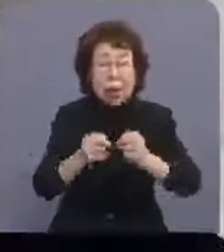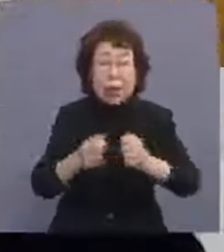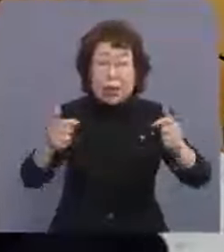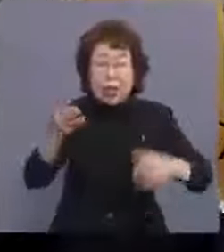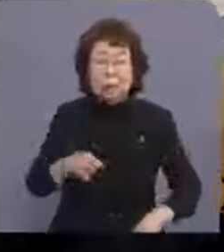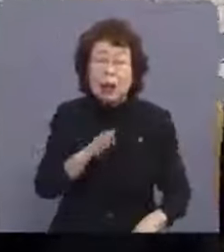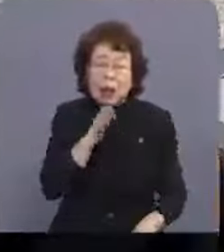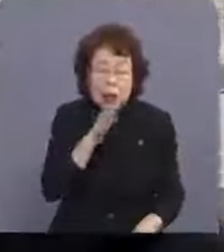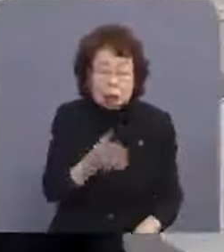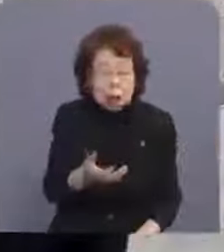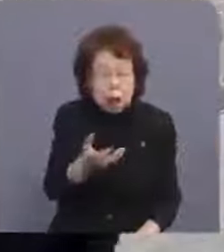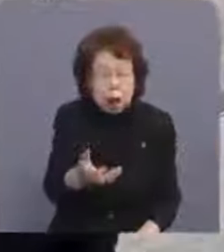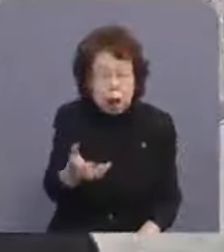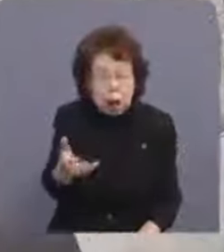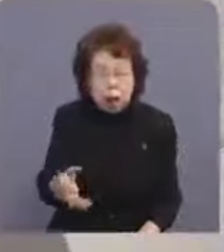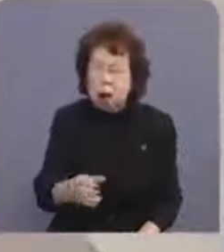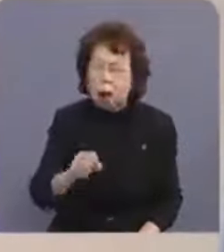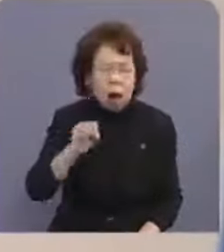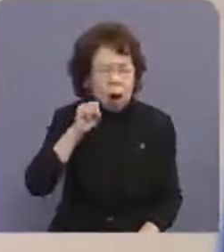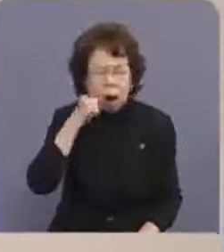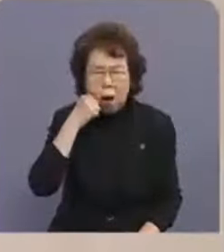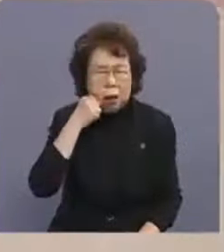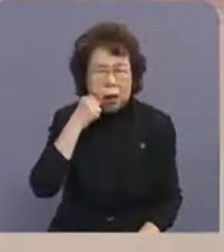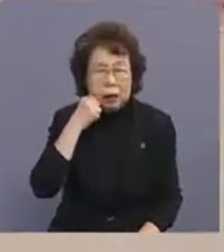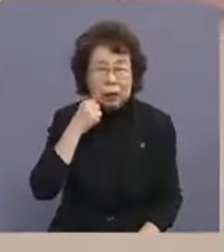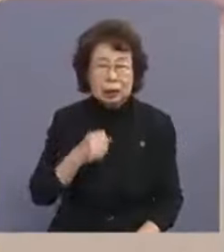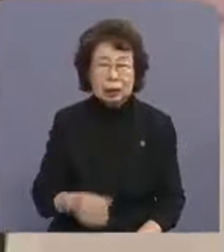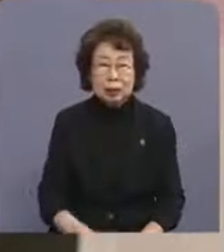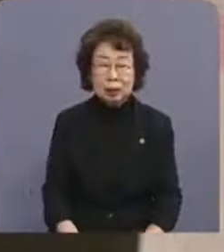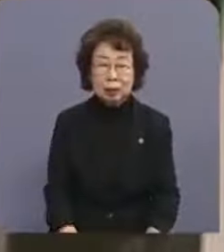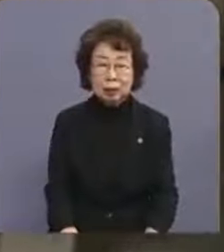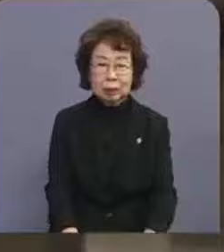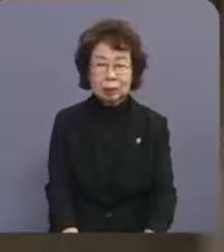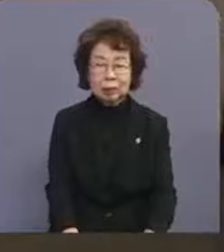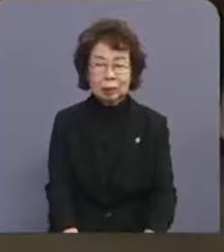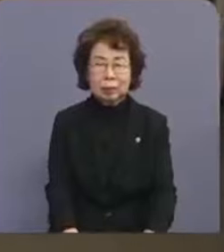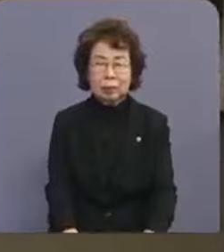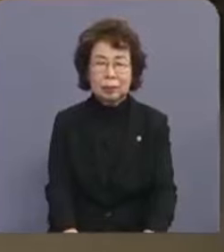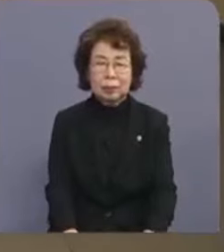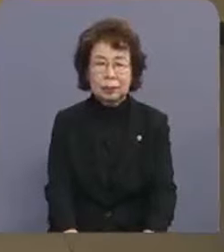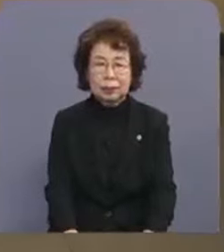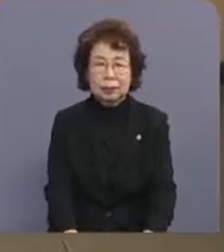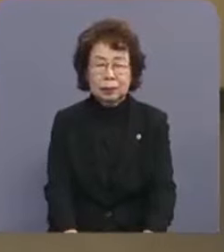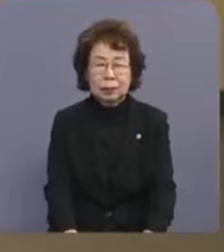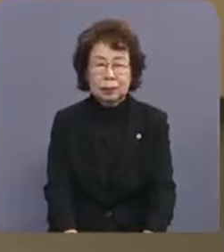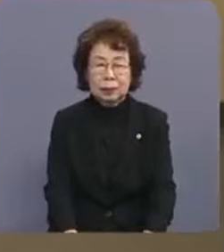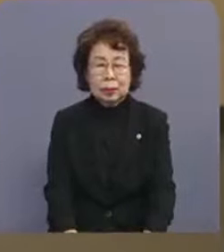제대로 된 이동권은 여전히 보장되지 못하고 있습니다. KBS 뉴스 김아른입니다.